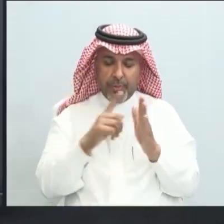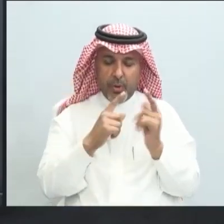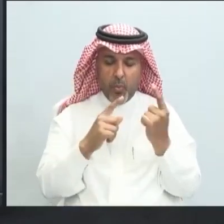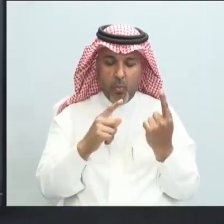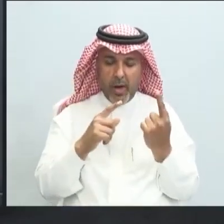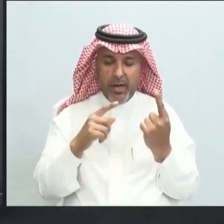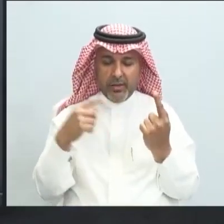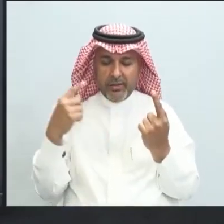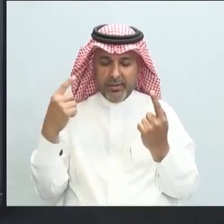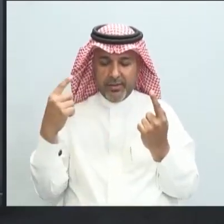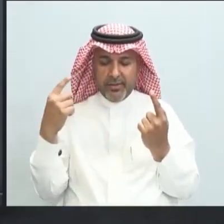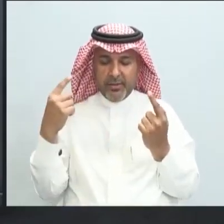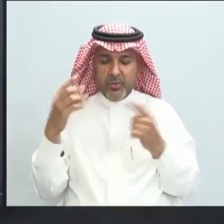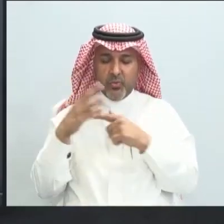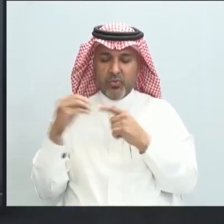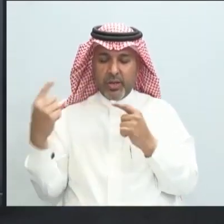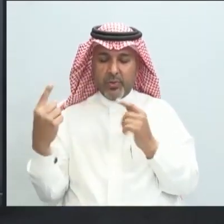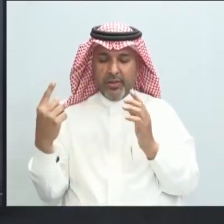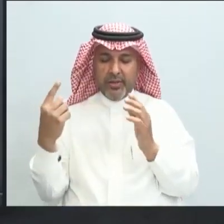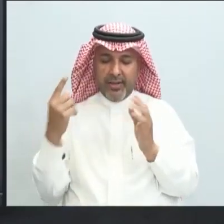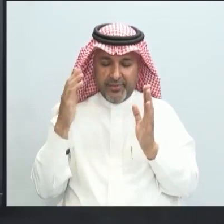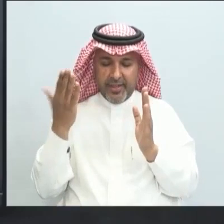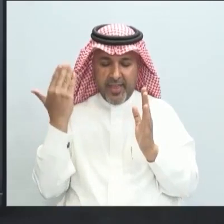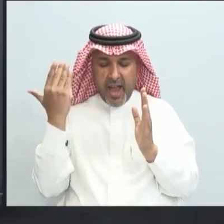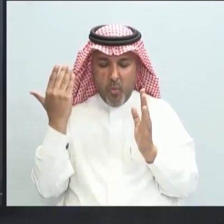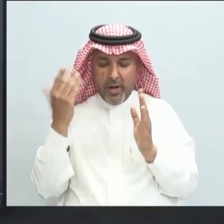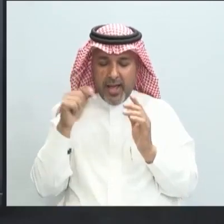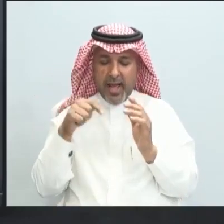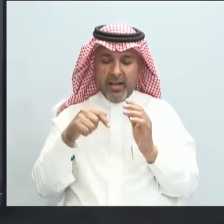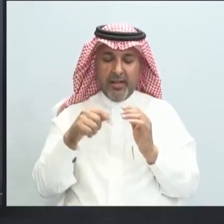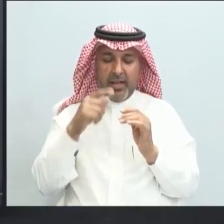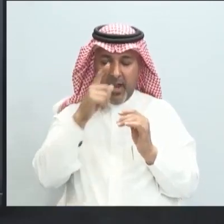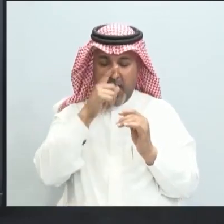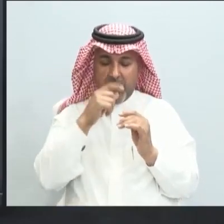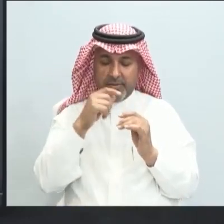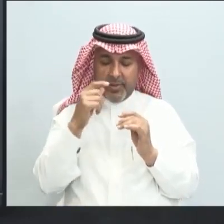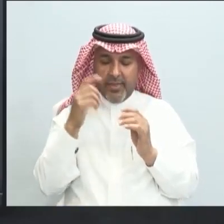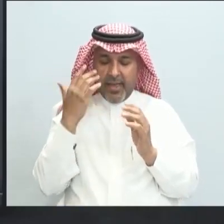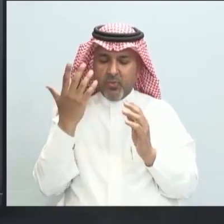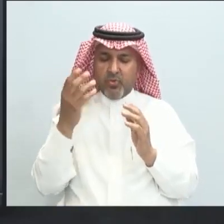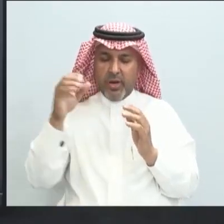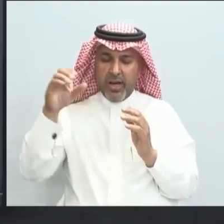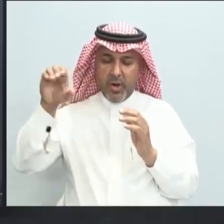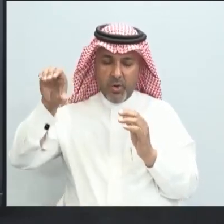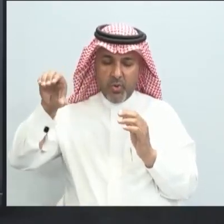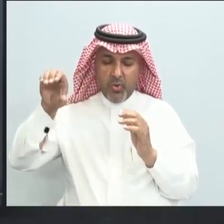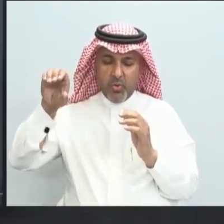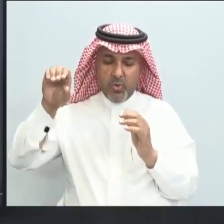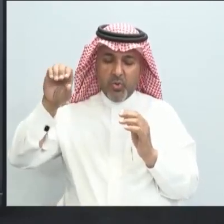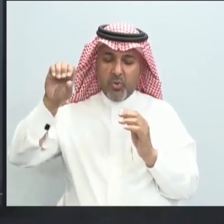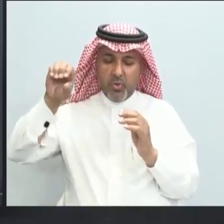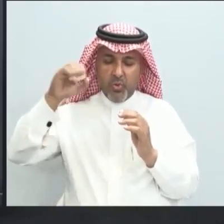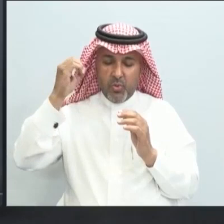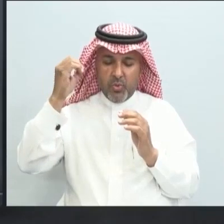التان يصير 10 20 50 100 1000 عادي يكون التان ناتجه أي قيمة سواء كانت موجبة أو سالبة يعني